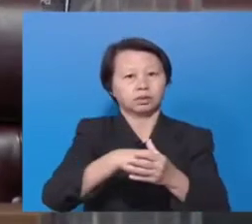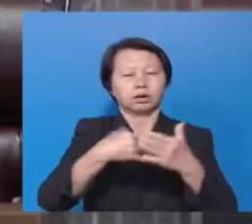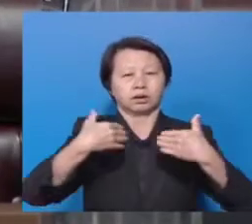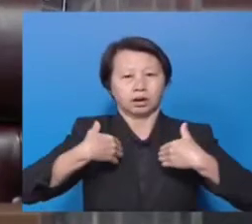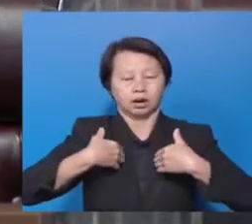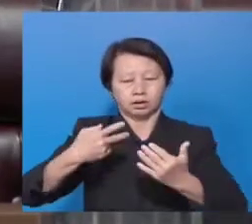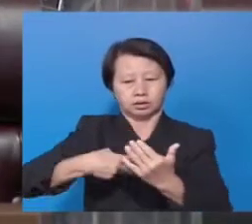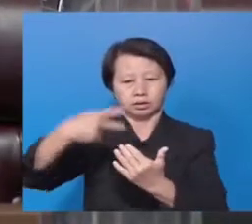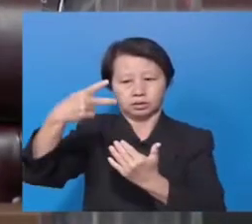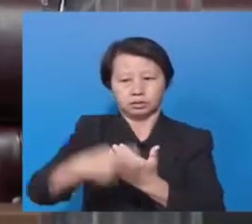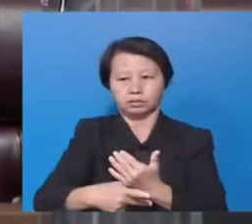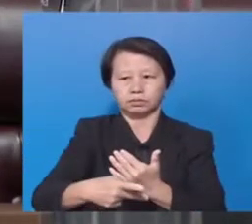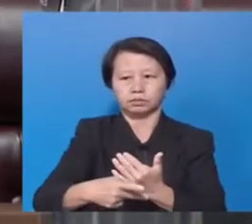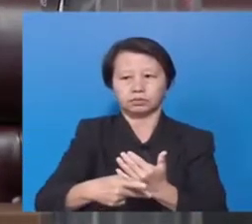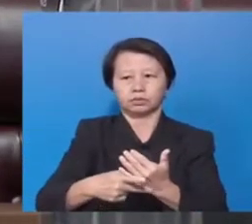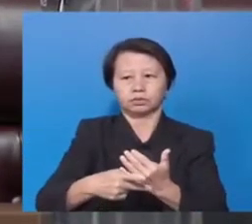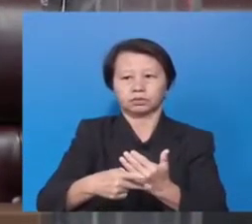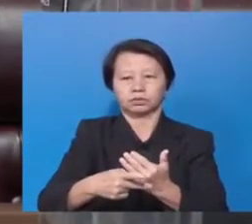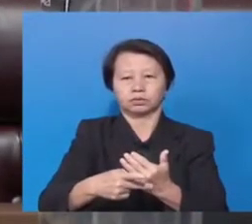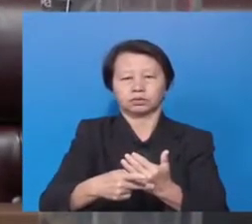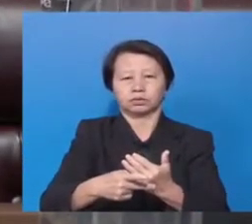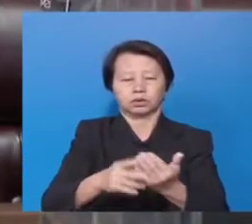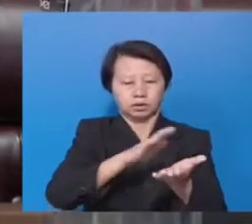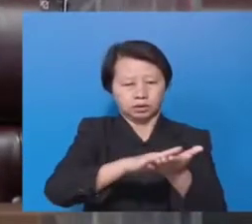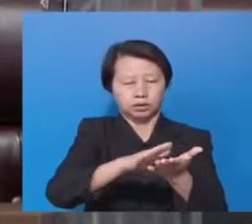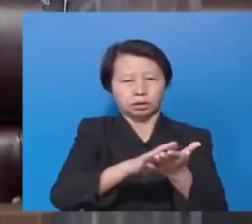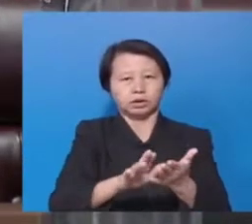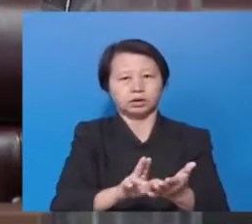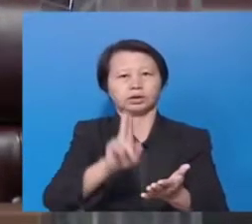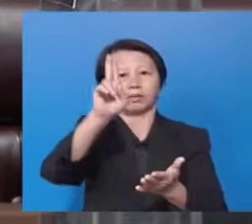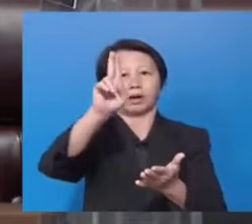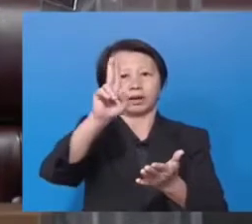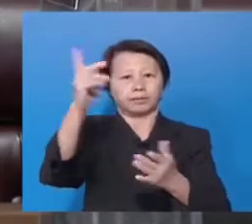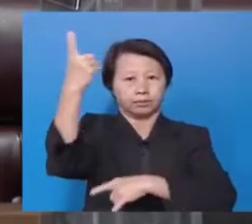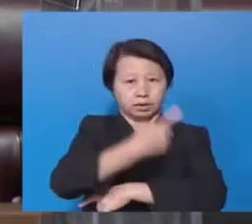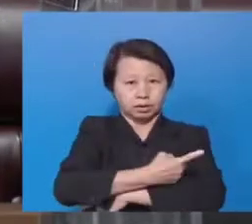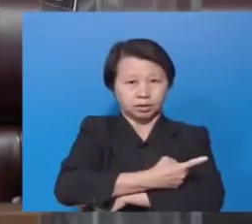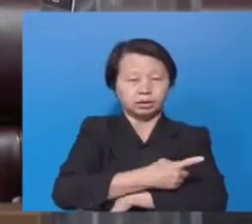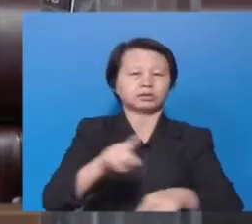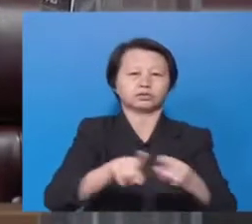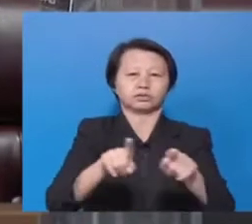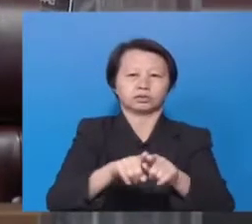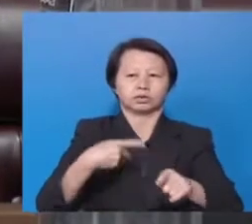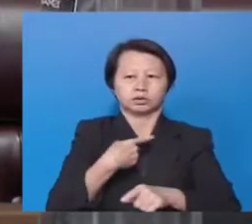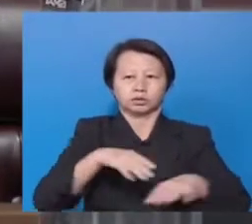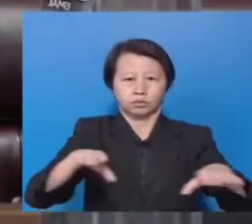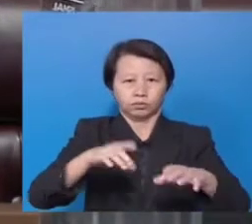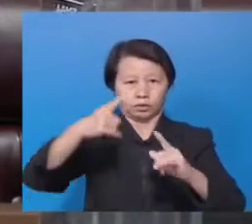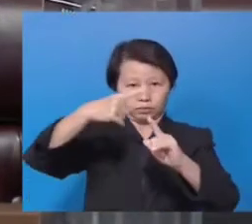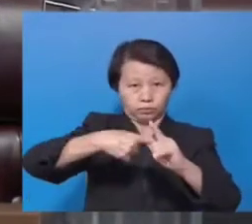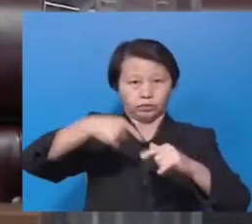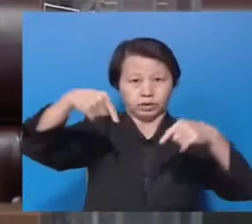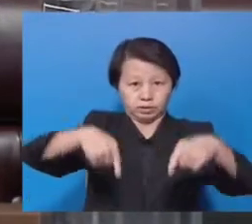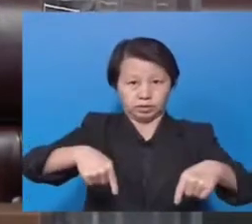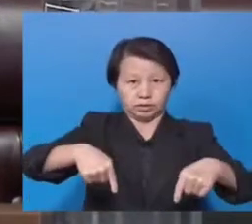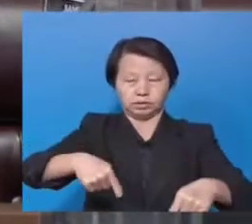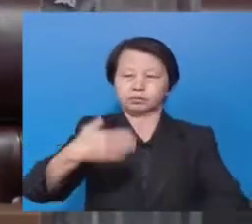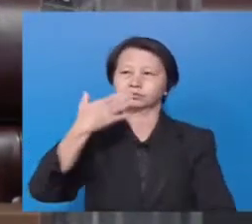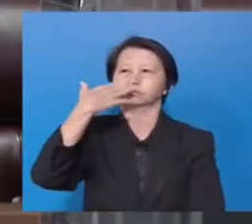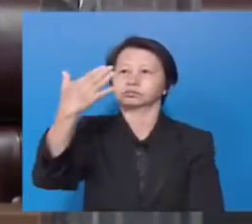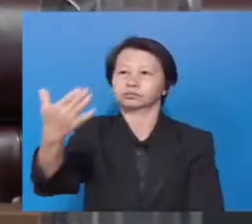mengadakan progent wall Cleanup d sebagai model yang akan kita laksanakan dalam bulan ini jiwa